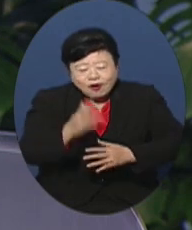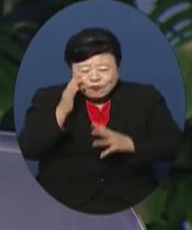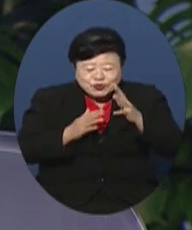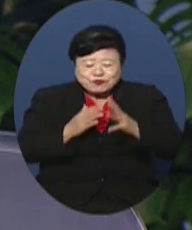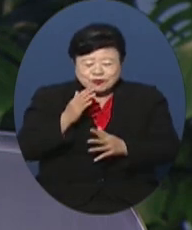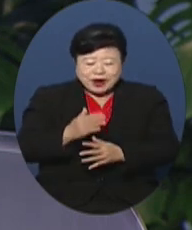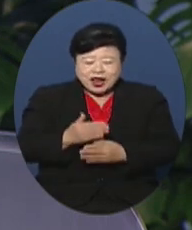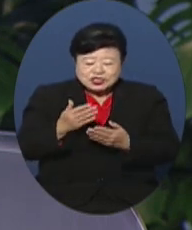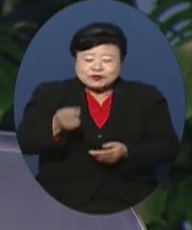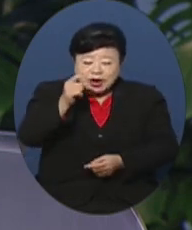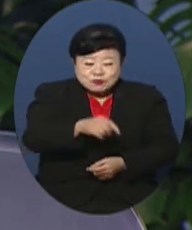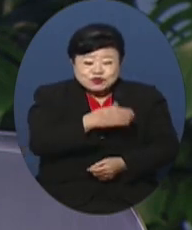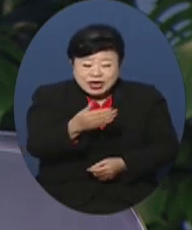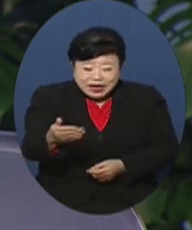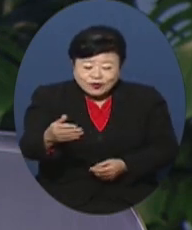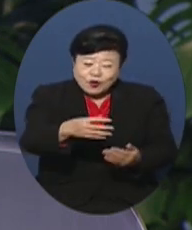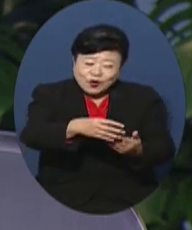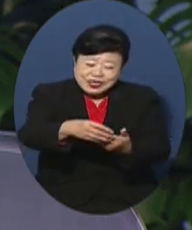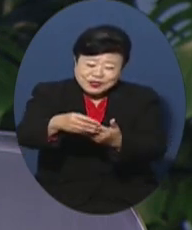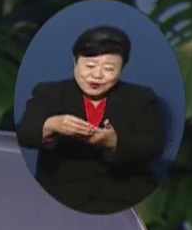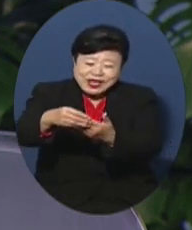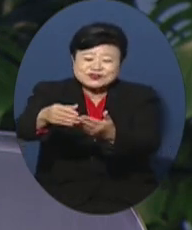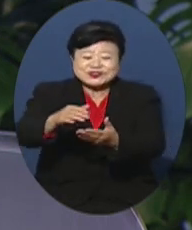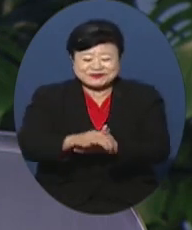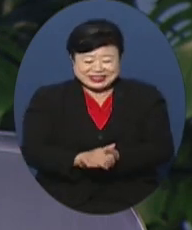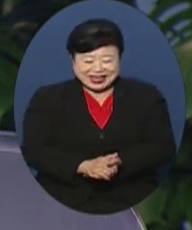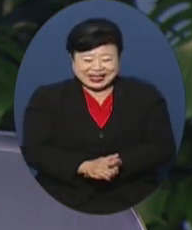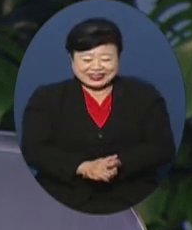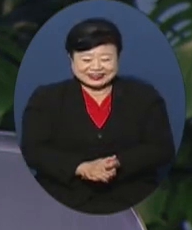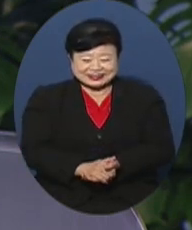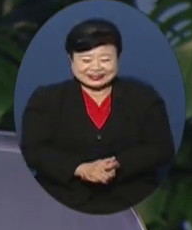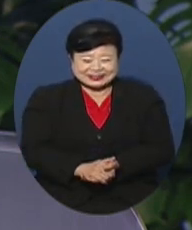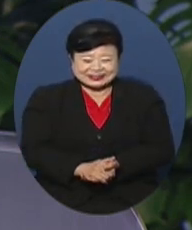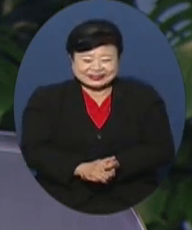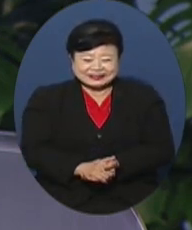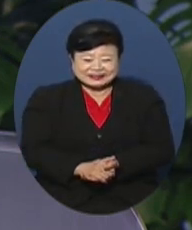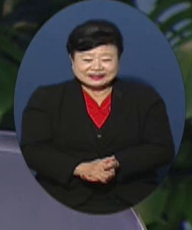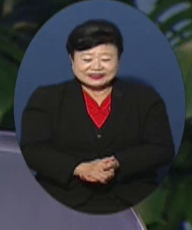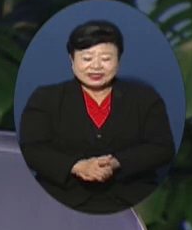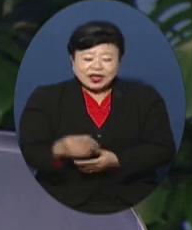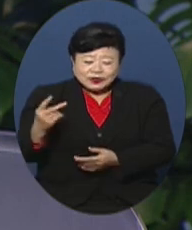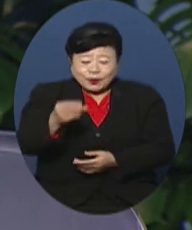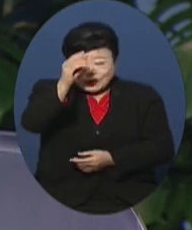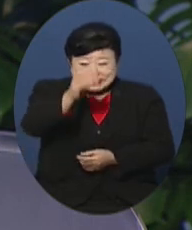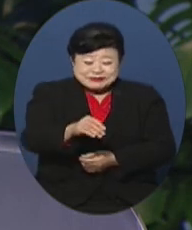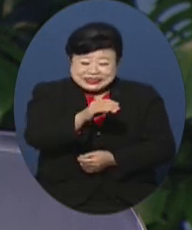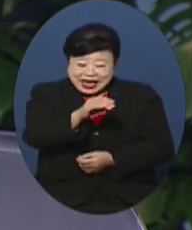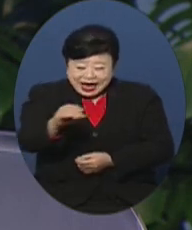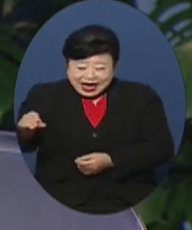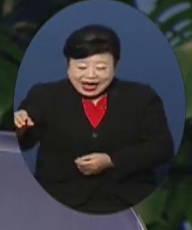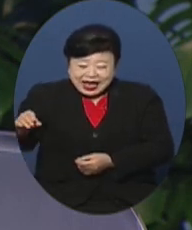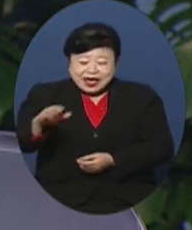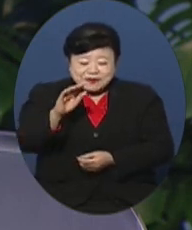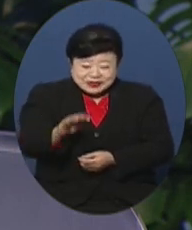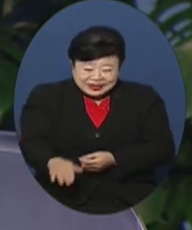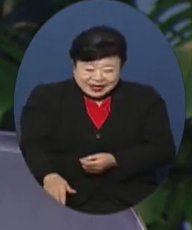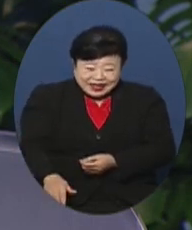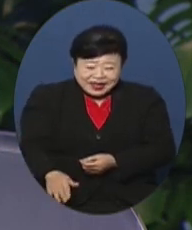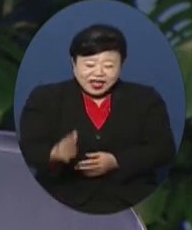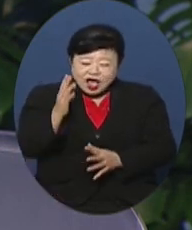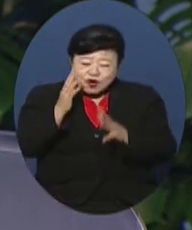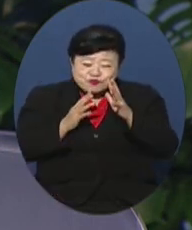풀밭 쉴만한 물가 인도해 주시는 것입니다. 그리고 십자가 아래에